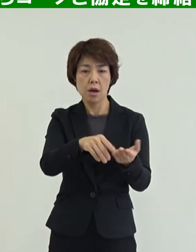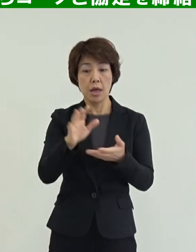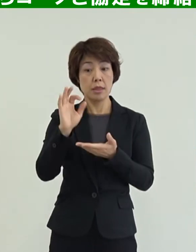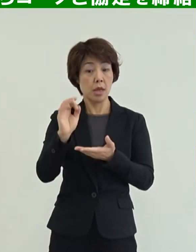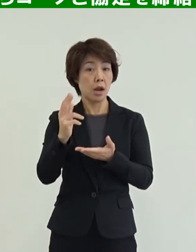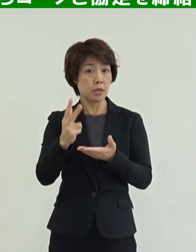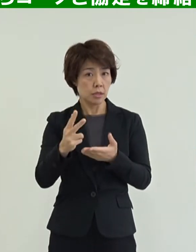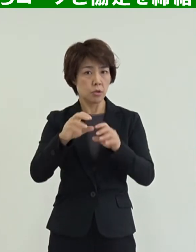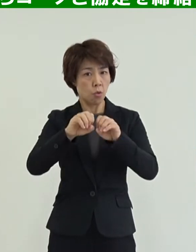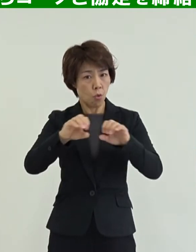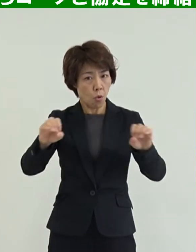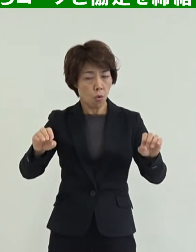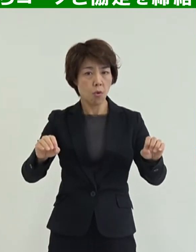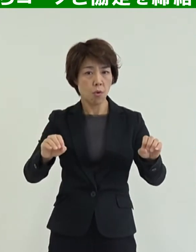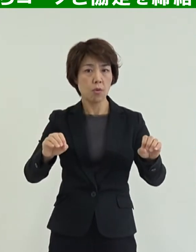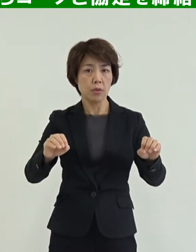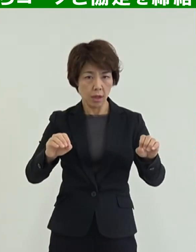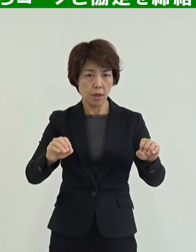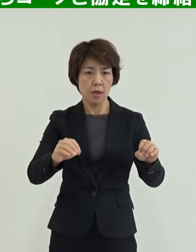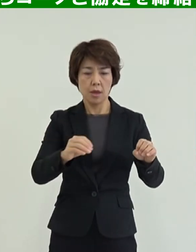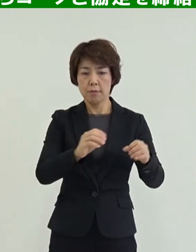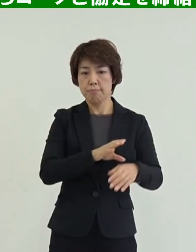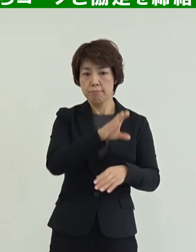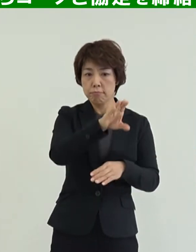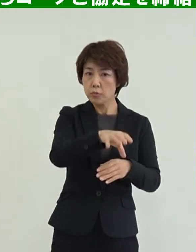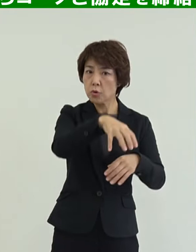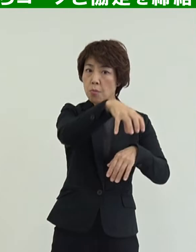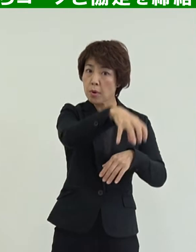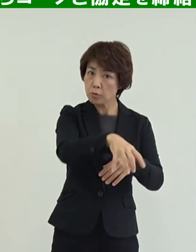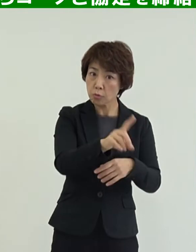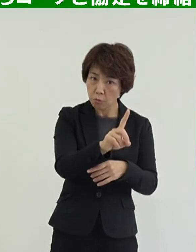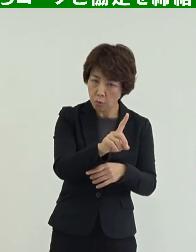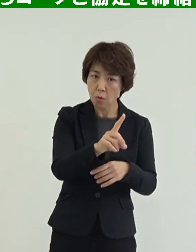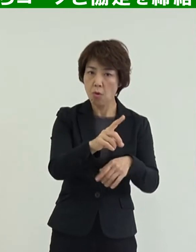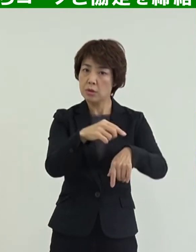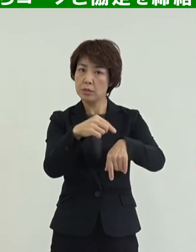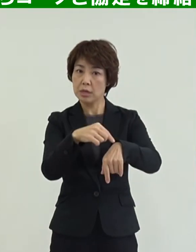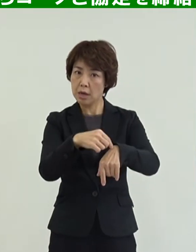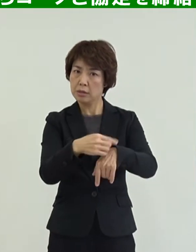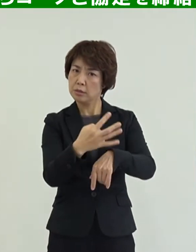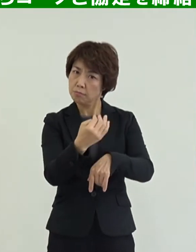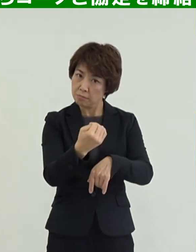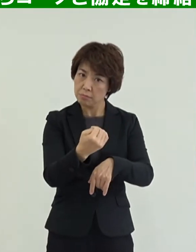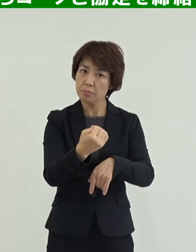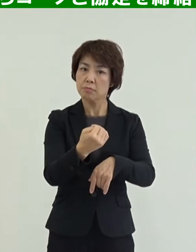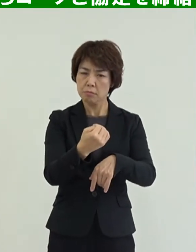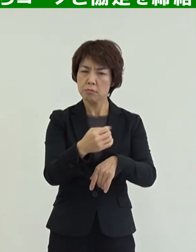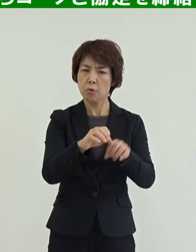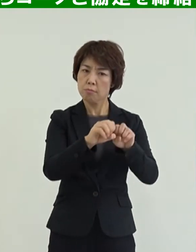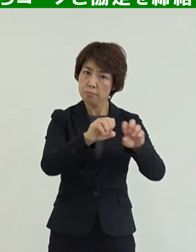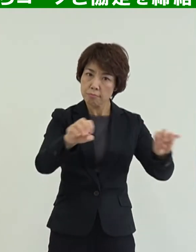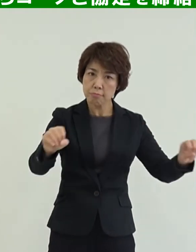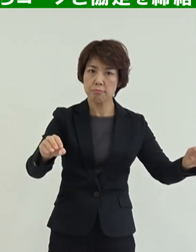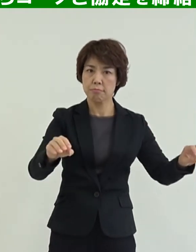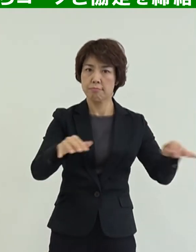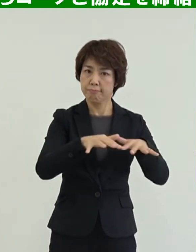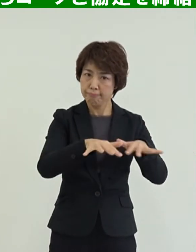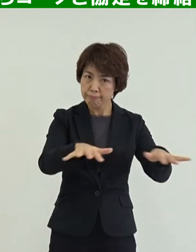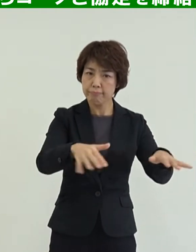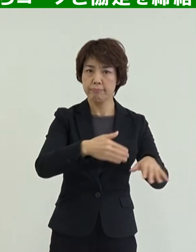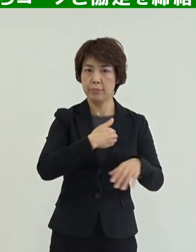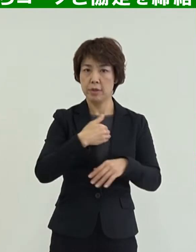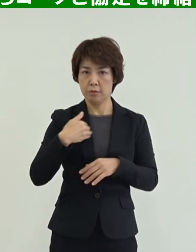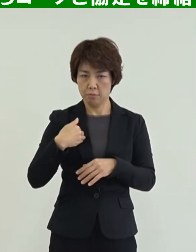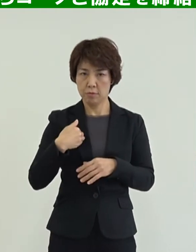子様の工法により移動店舗の立ち寄り場所また時間を広く知っていただくことにつながり